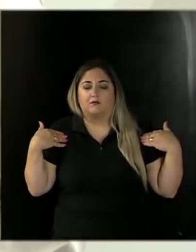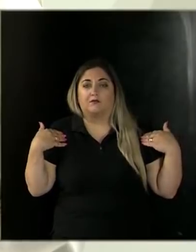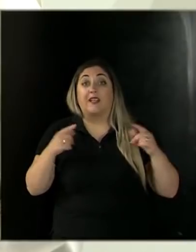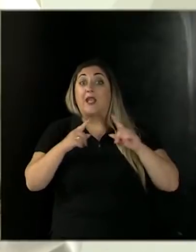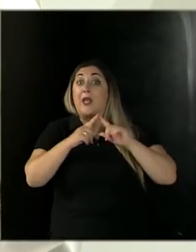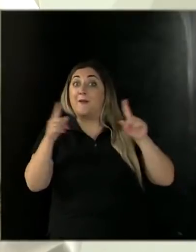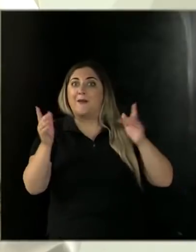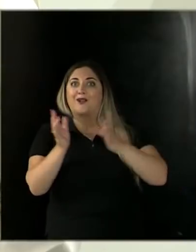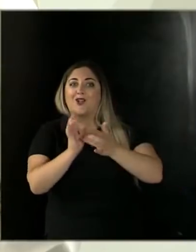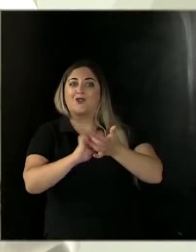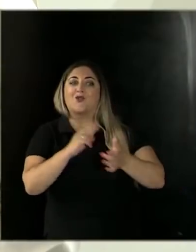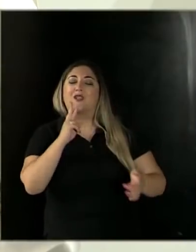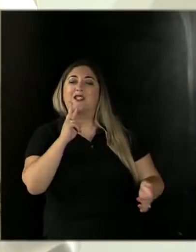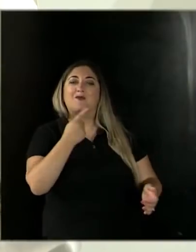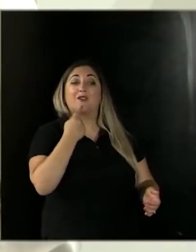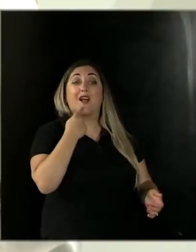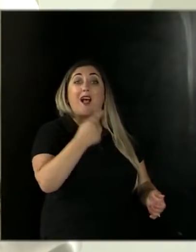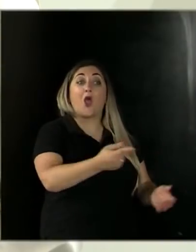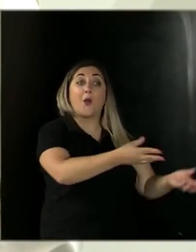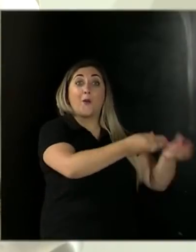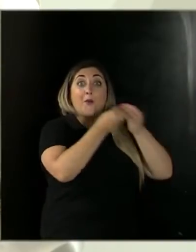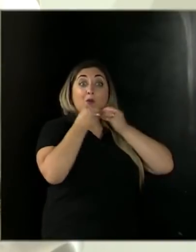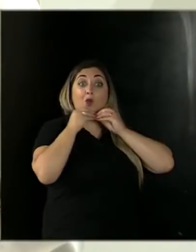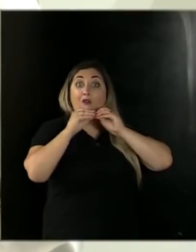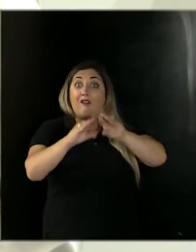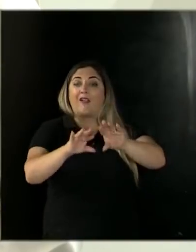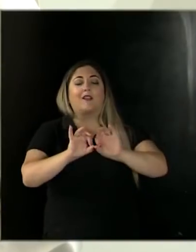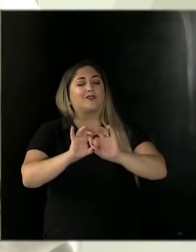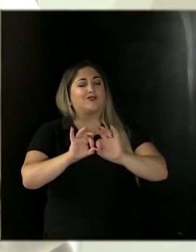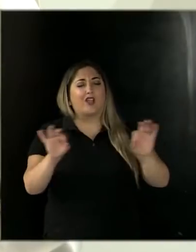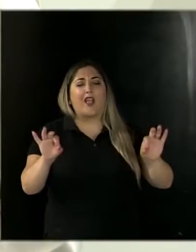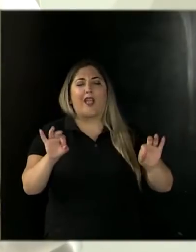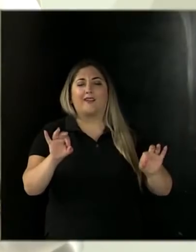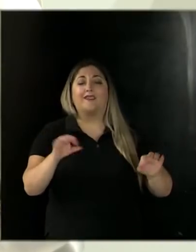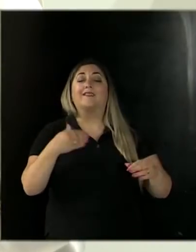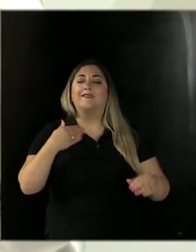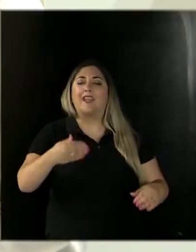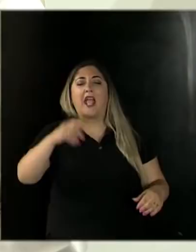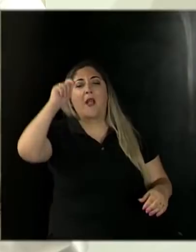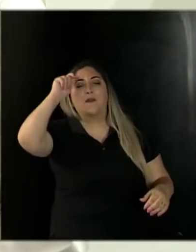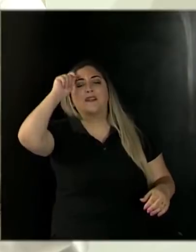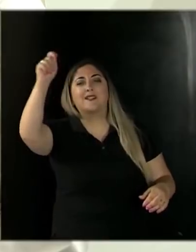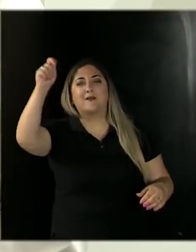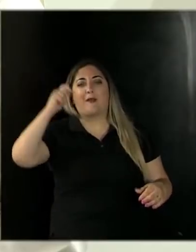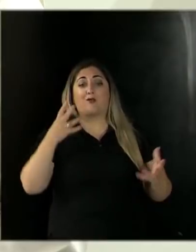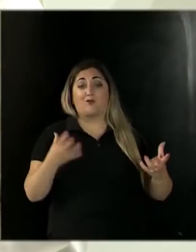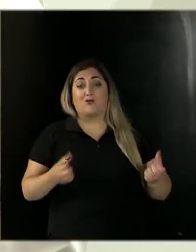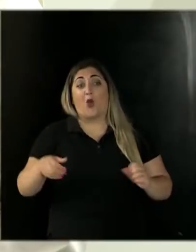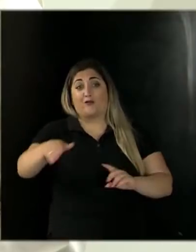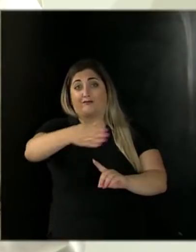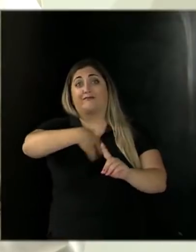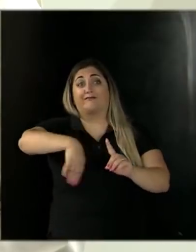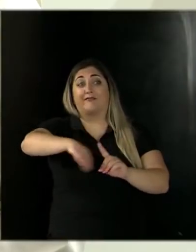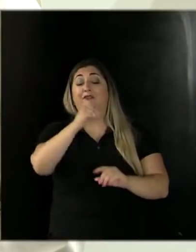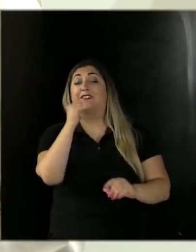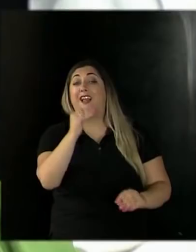Qalilhom Ġesu, ebda profeta ma hu bla ġieħ jekk mhux pajjiżu u fost qrabatu u f'daru